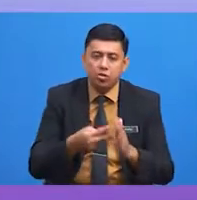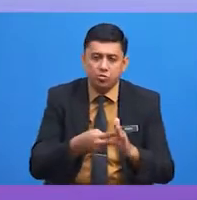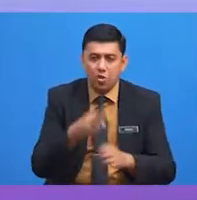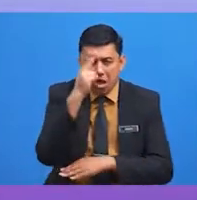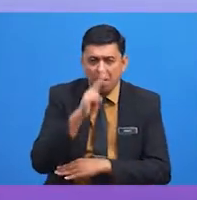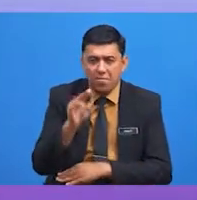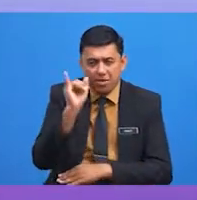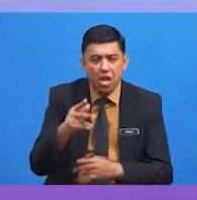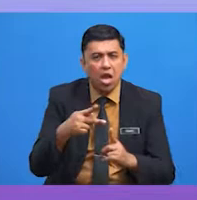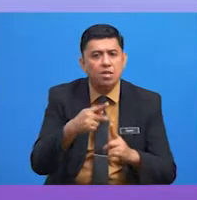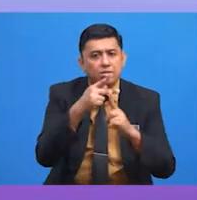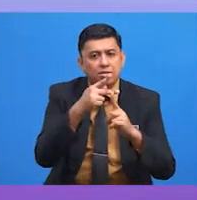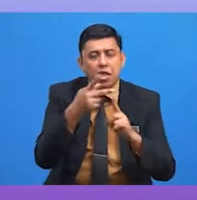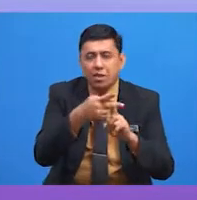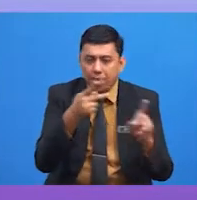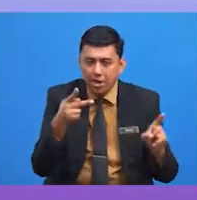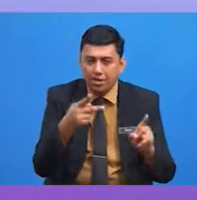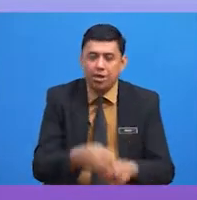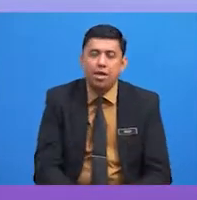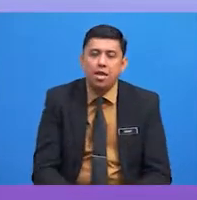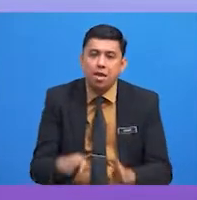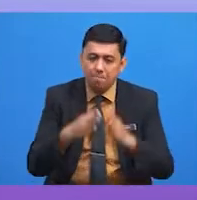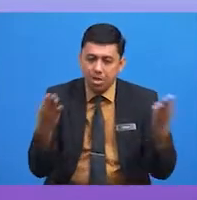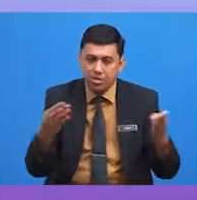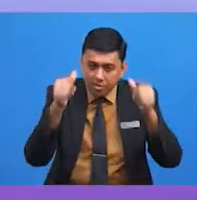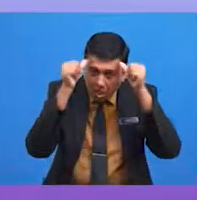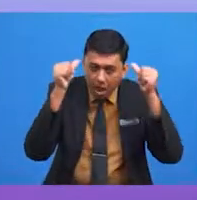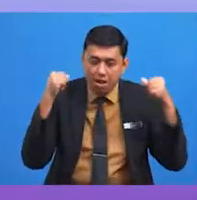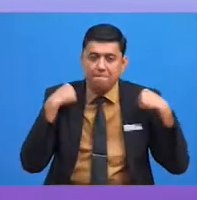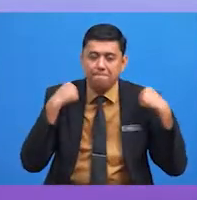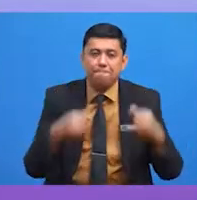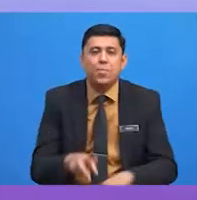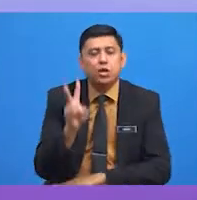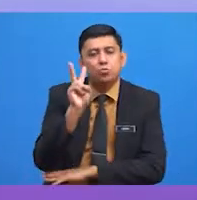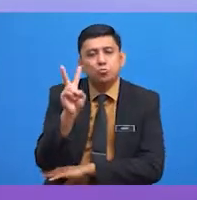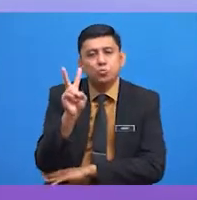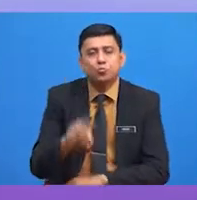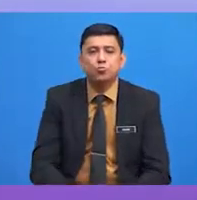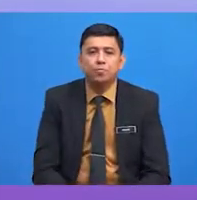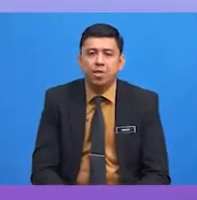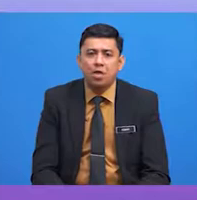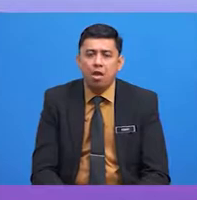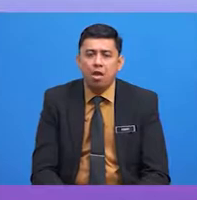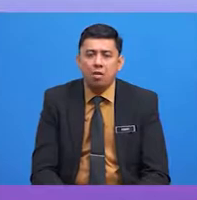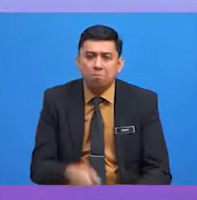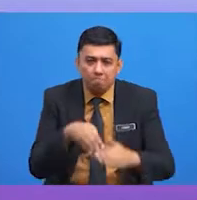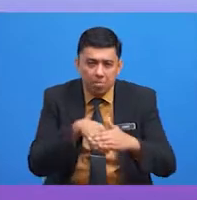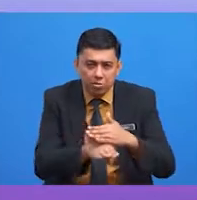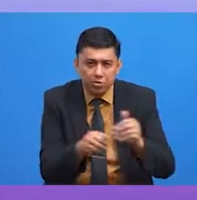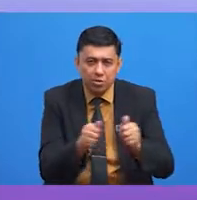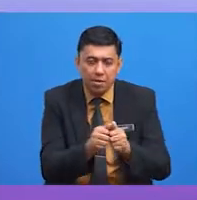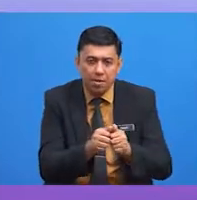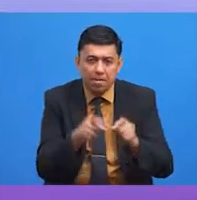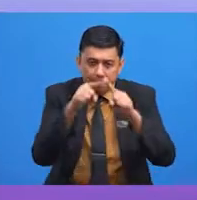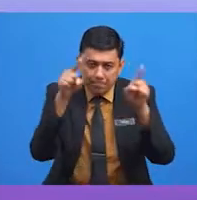yang khusus daripada bahasa Arab. 2. Diselitkan dengan petikan